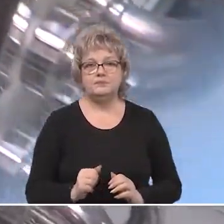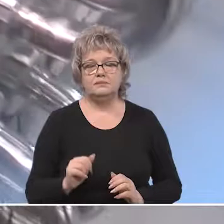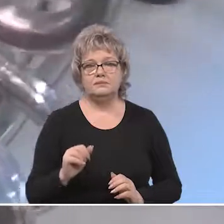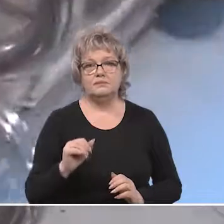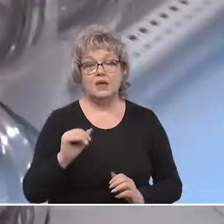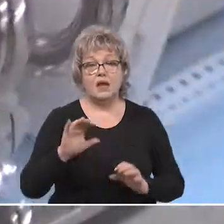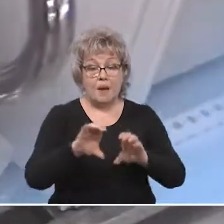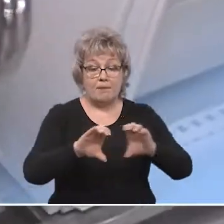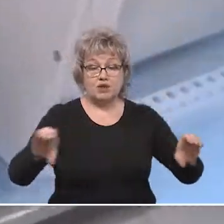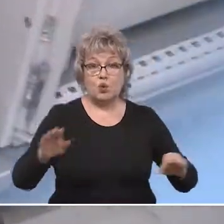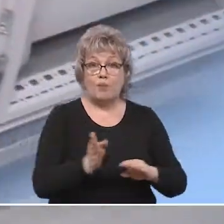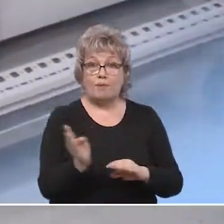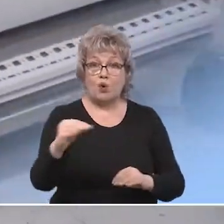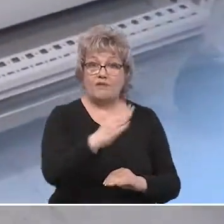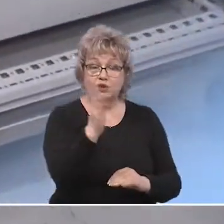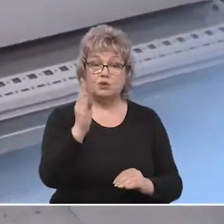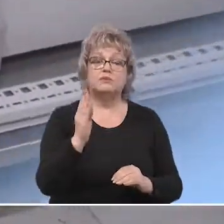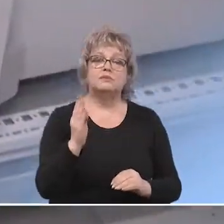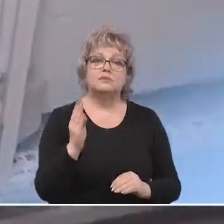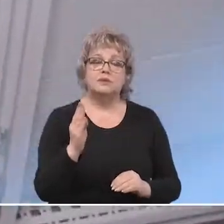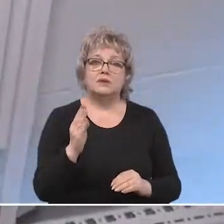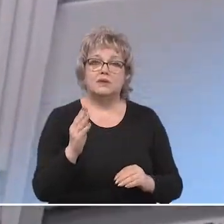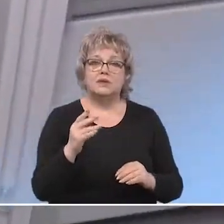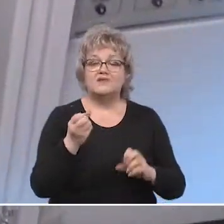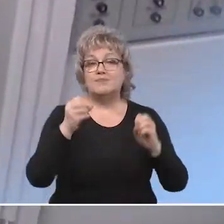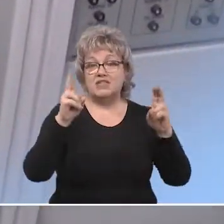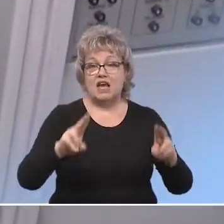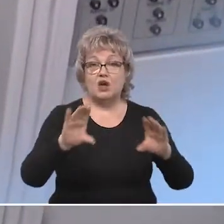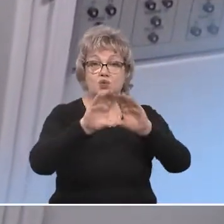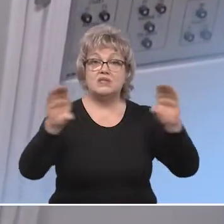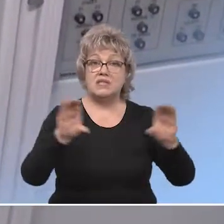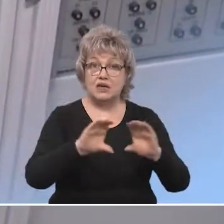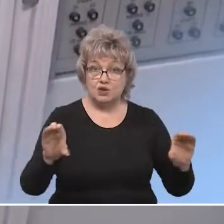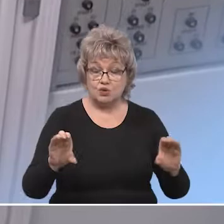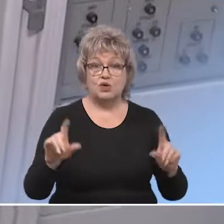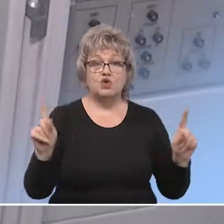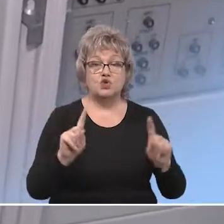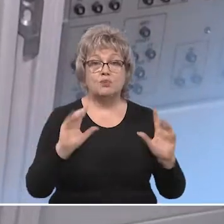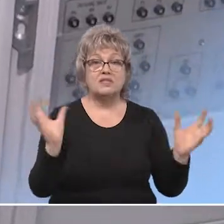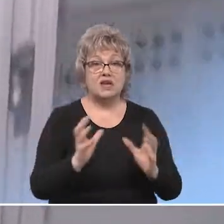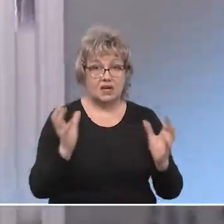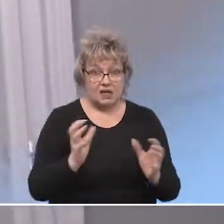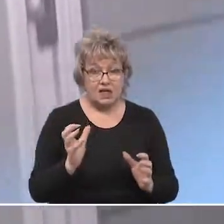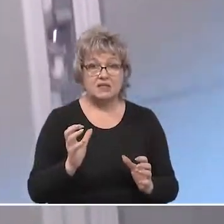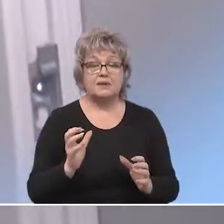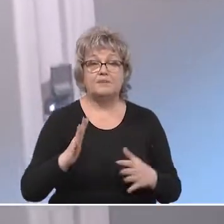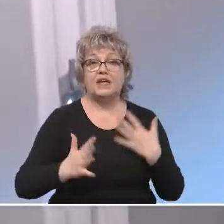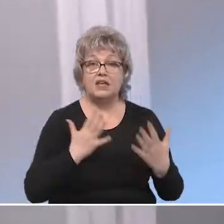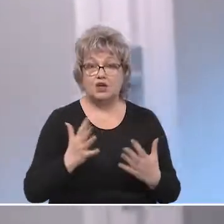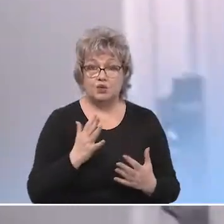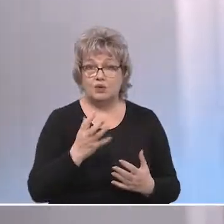и по трубопроводу в рекуперационную секцию для того, чтобы сохранять